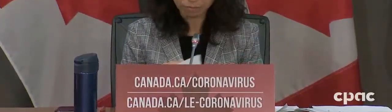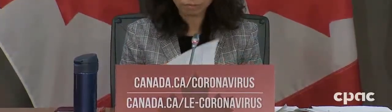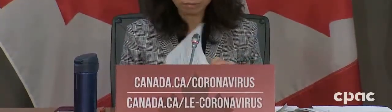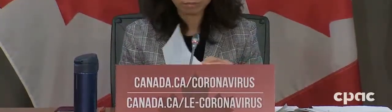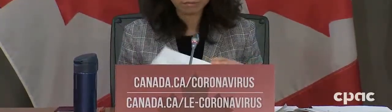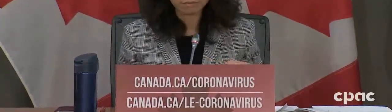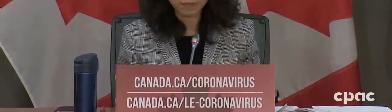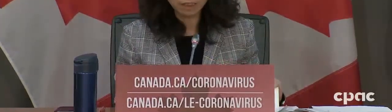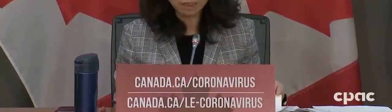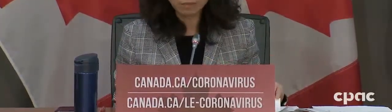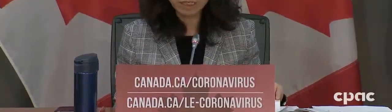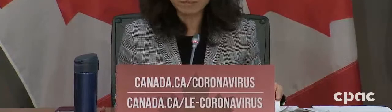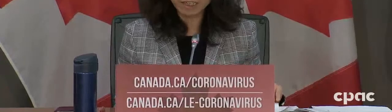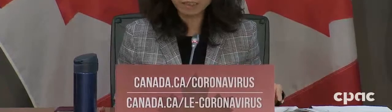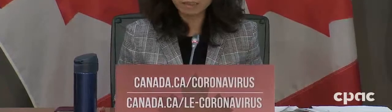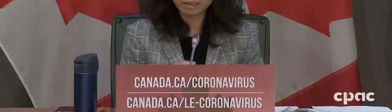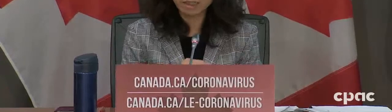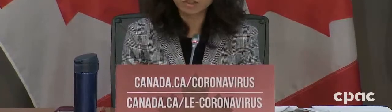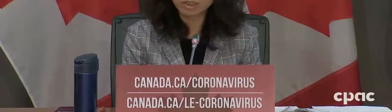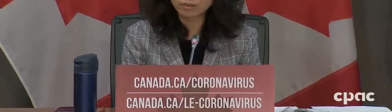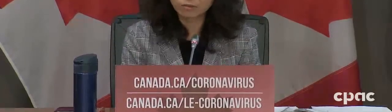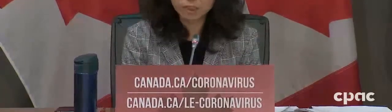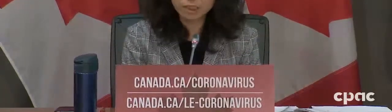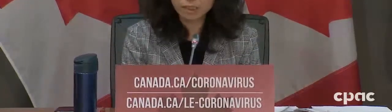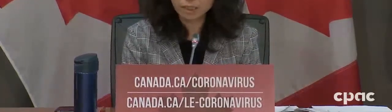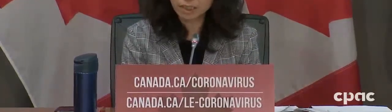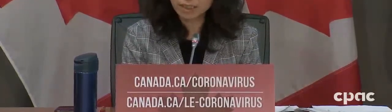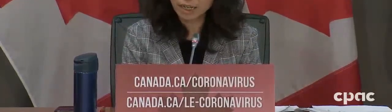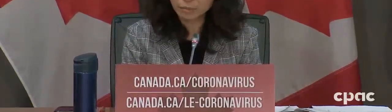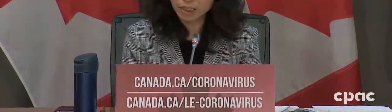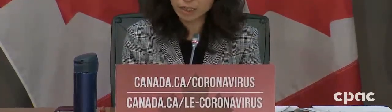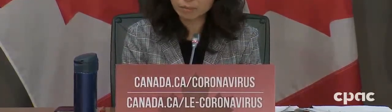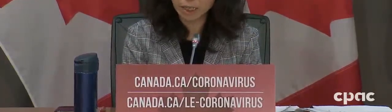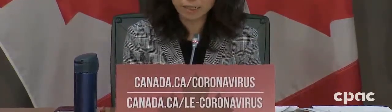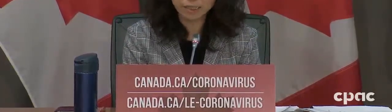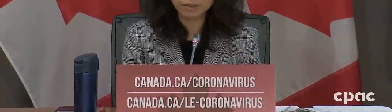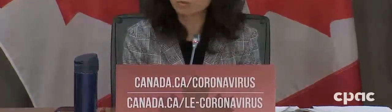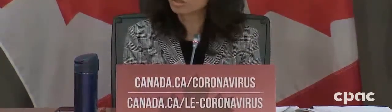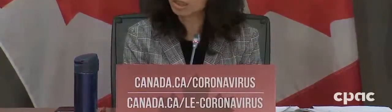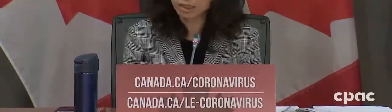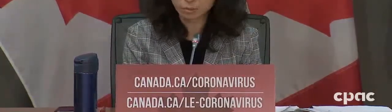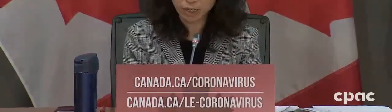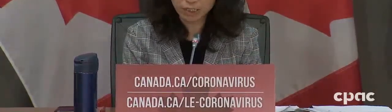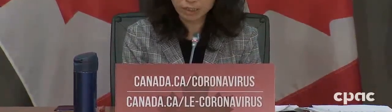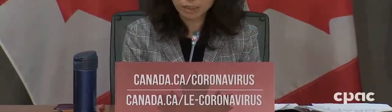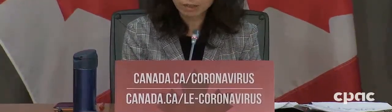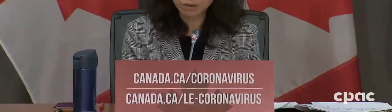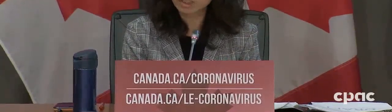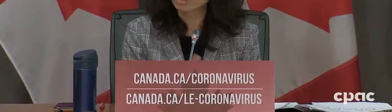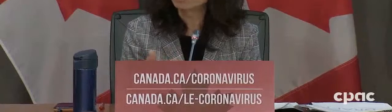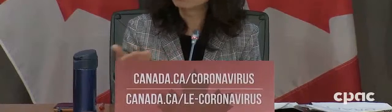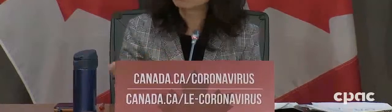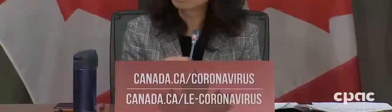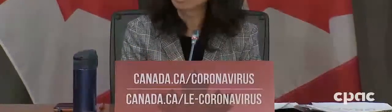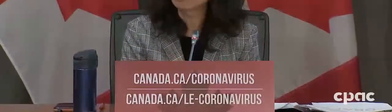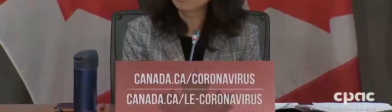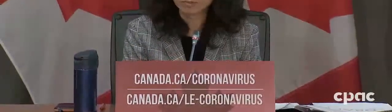epidemics. Many factors, such as differences in the timing and pattern of community spread,